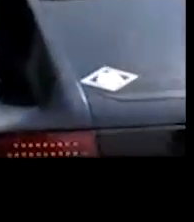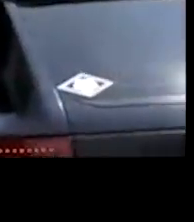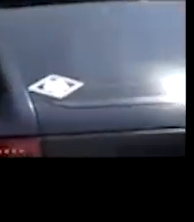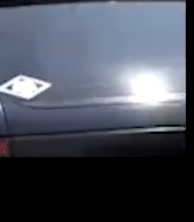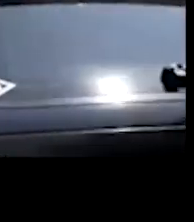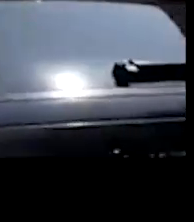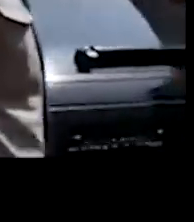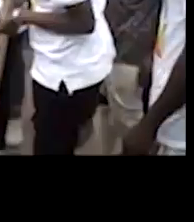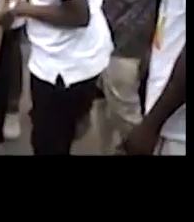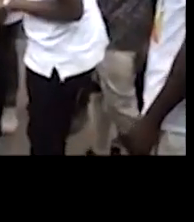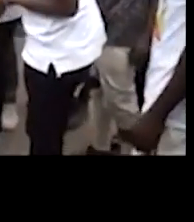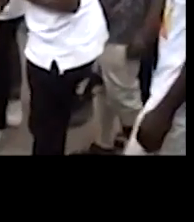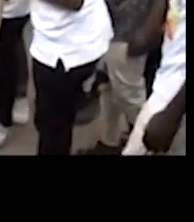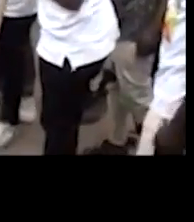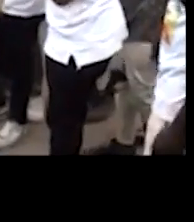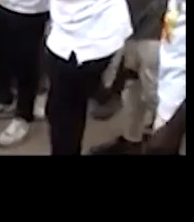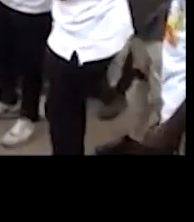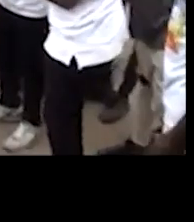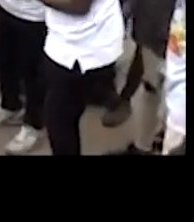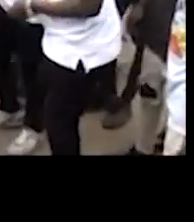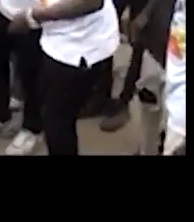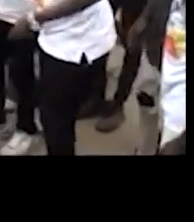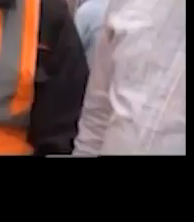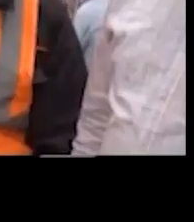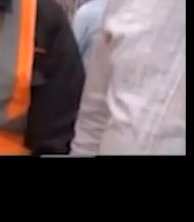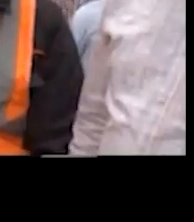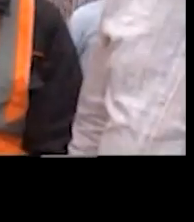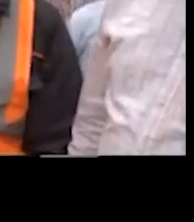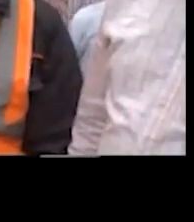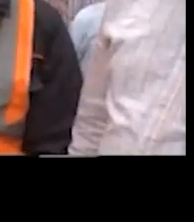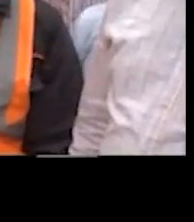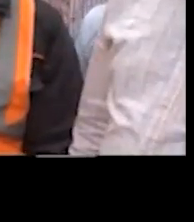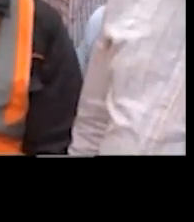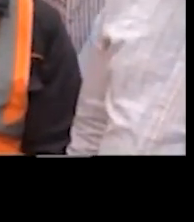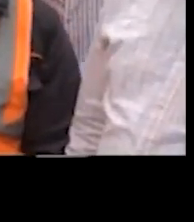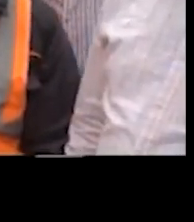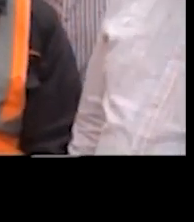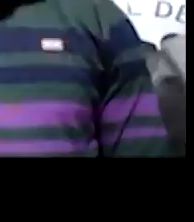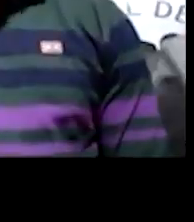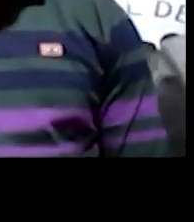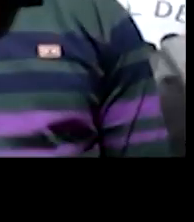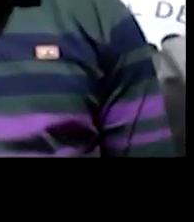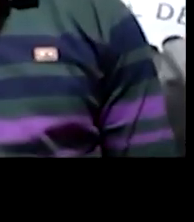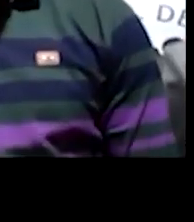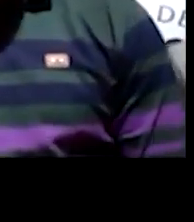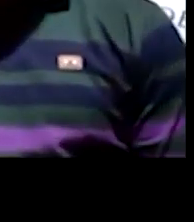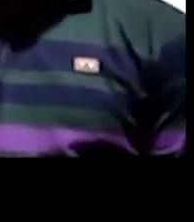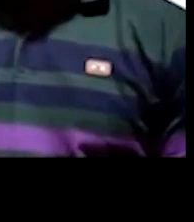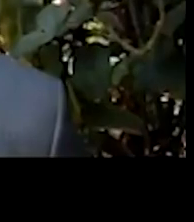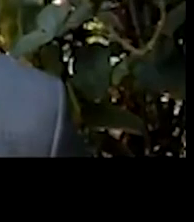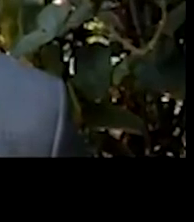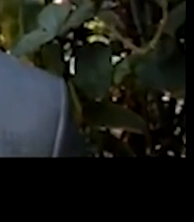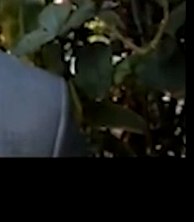été à l'origine des travaux d'assainissement communautaire à Kinshasa. Bel exemple pour un acteur de développement. La jeunesse du